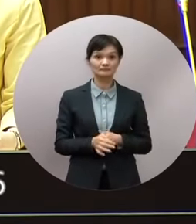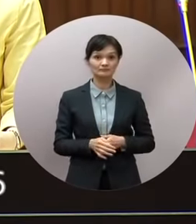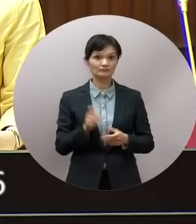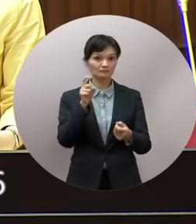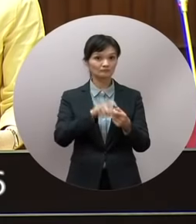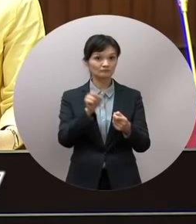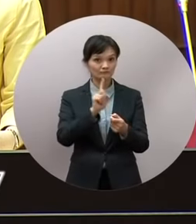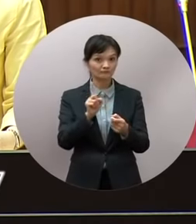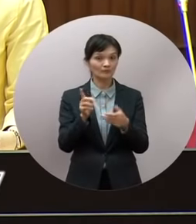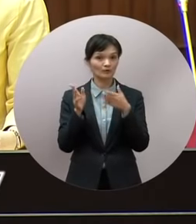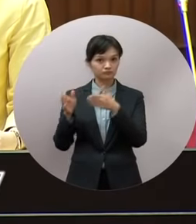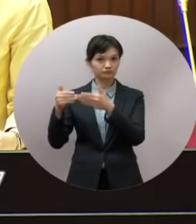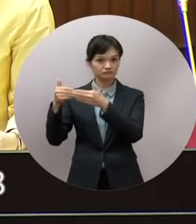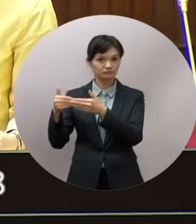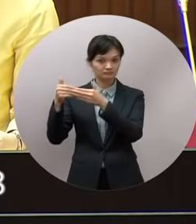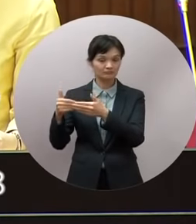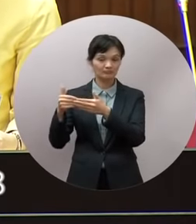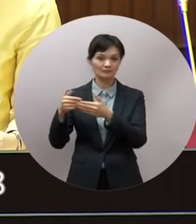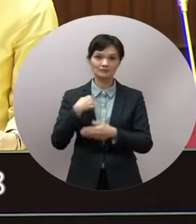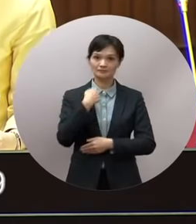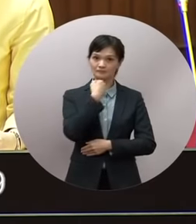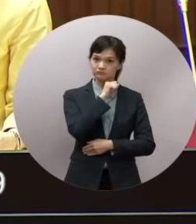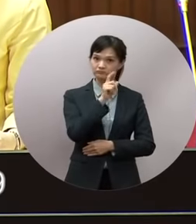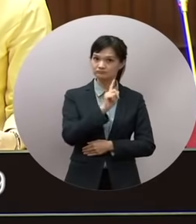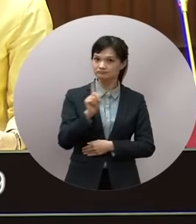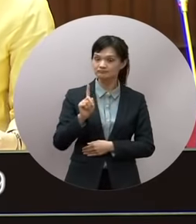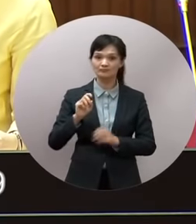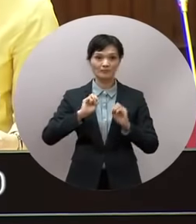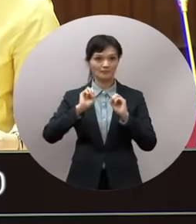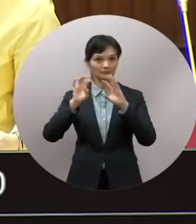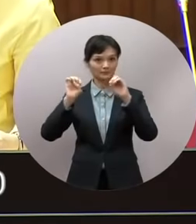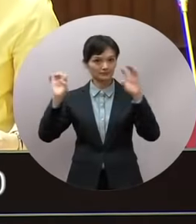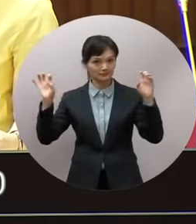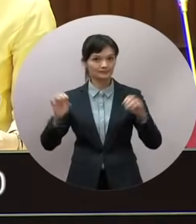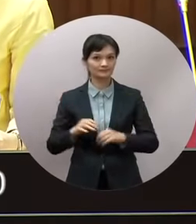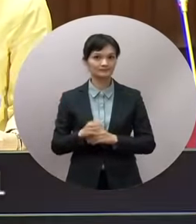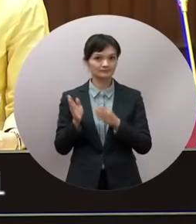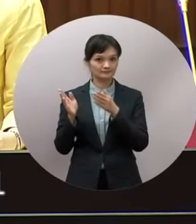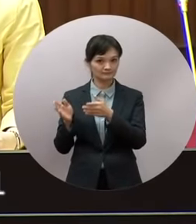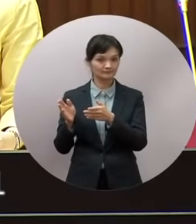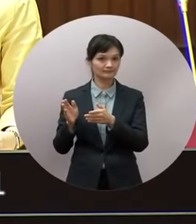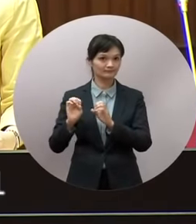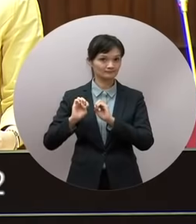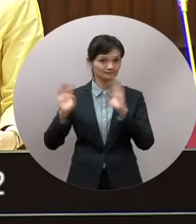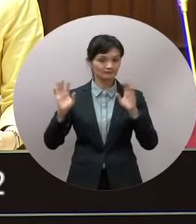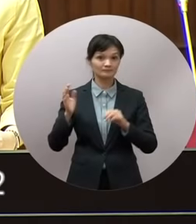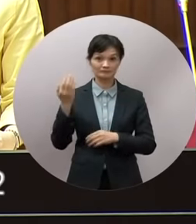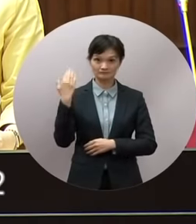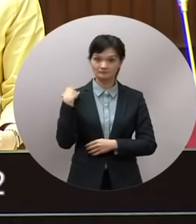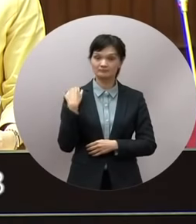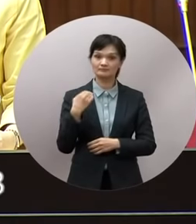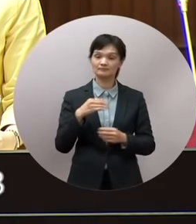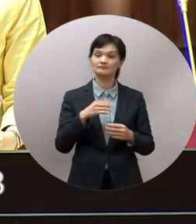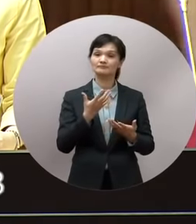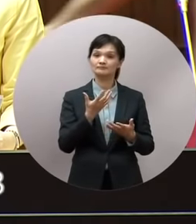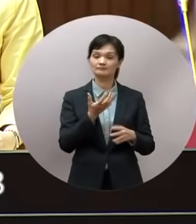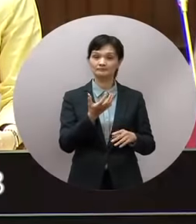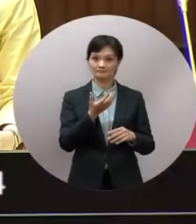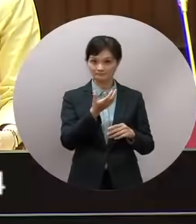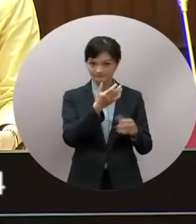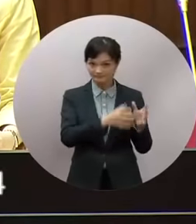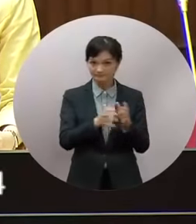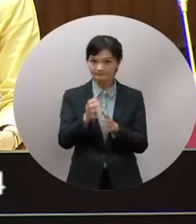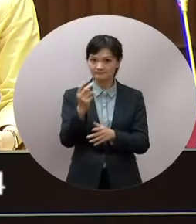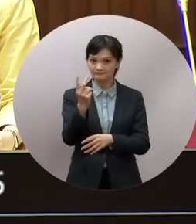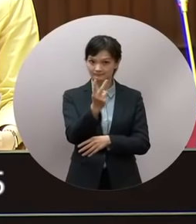播台湾的讯息。那台鹿港分台它原来建制是有两副的天线，一副因为当时彰化